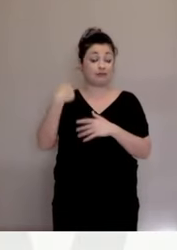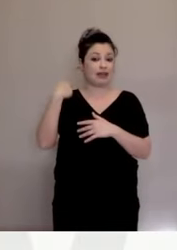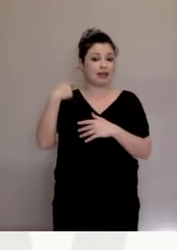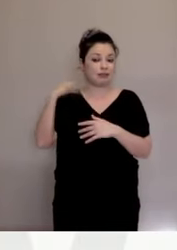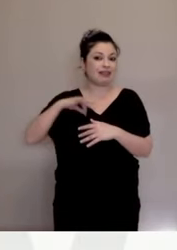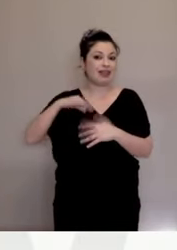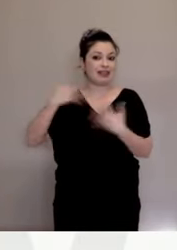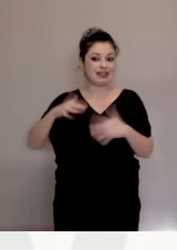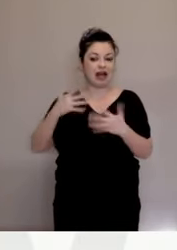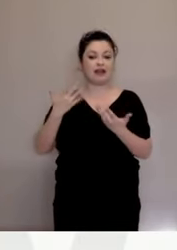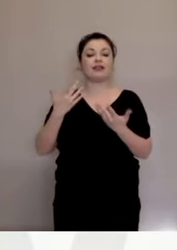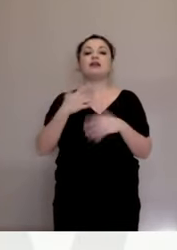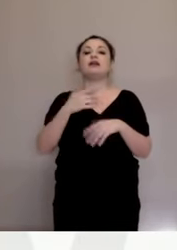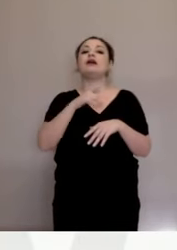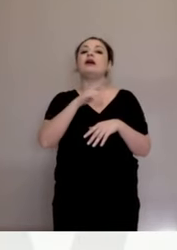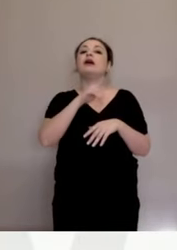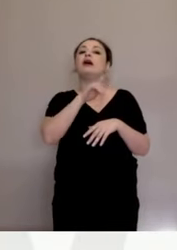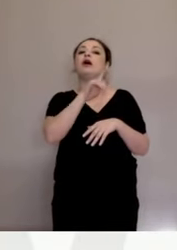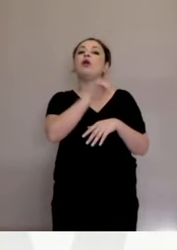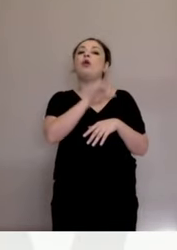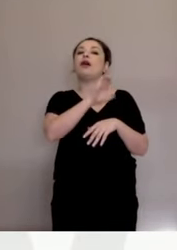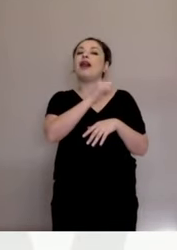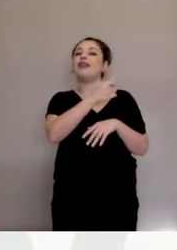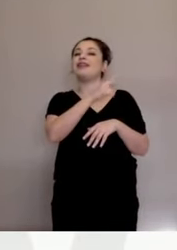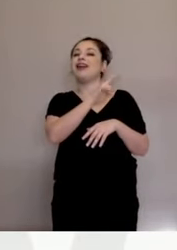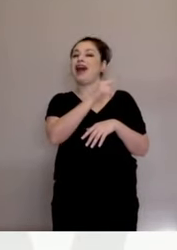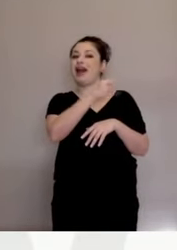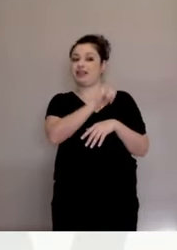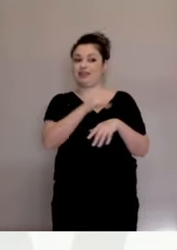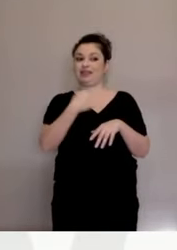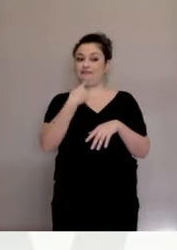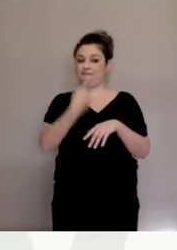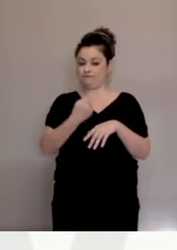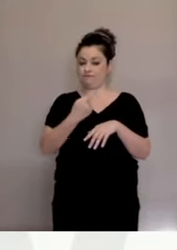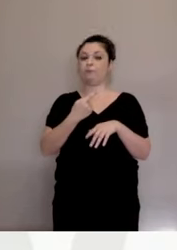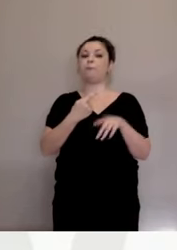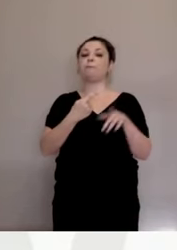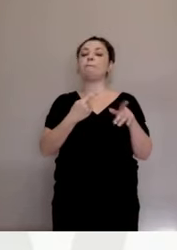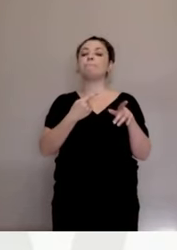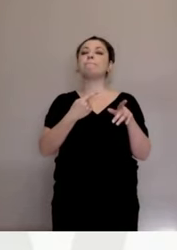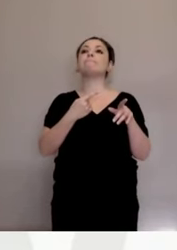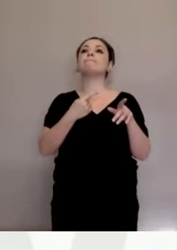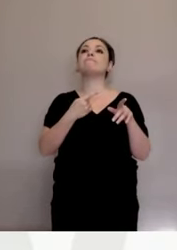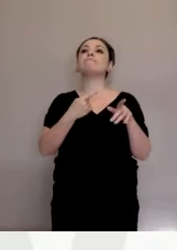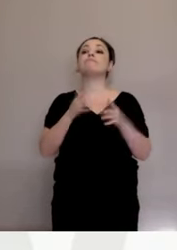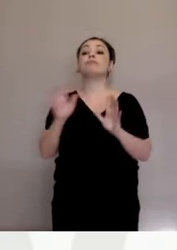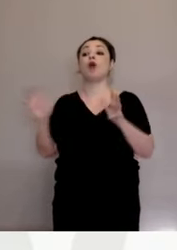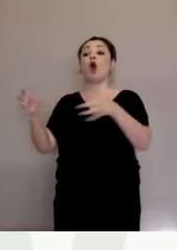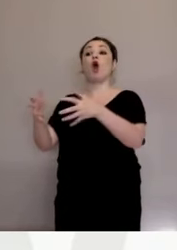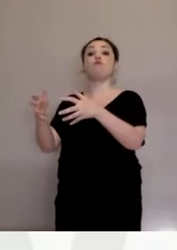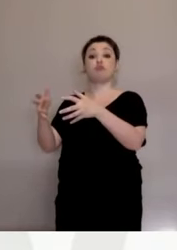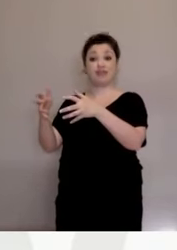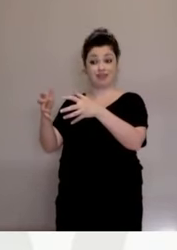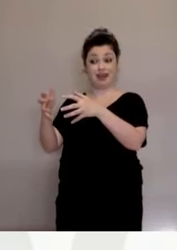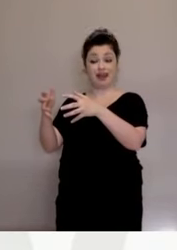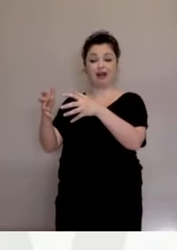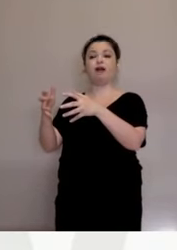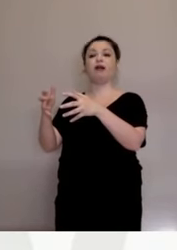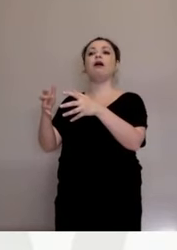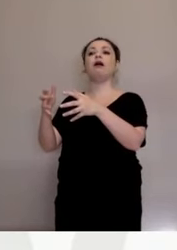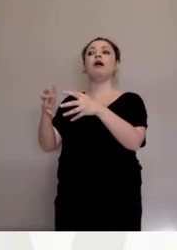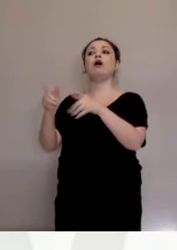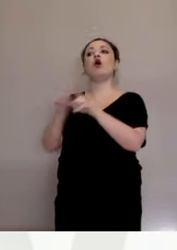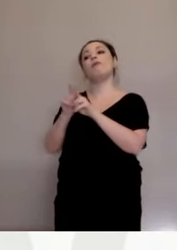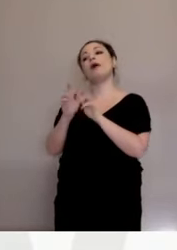E Luca Letterati scrive: pensare ancora la comunità in termini di